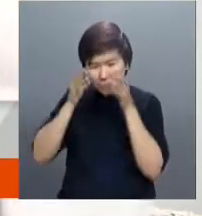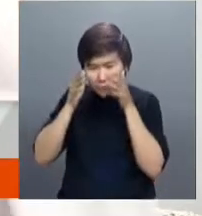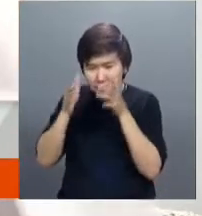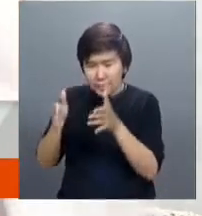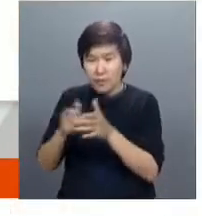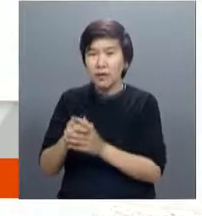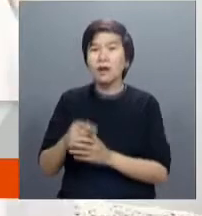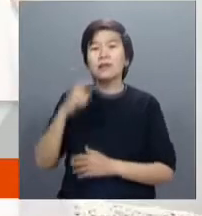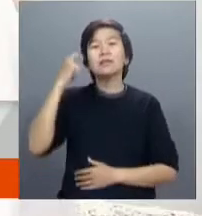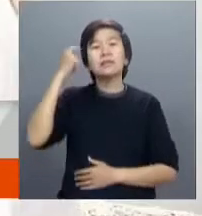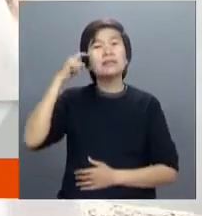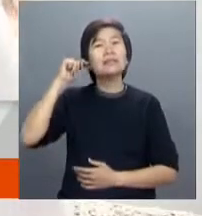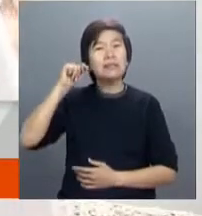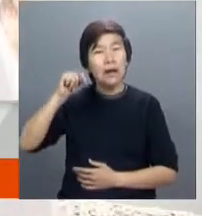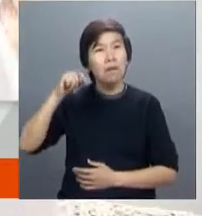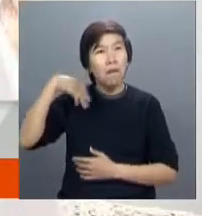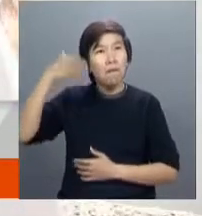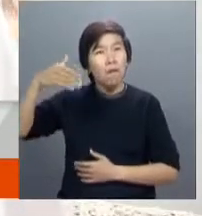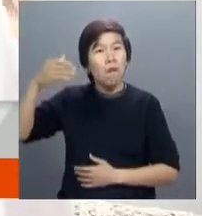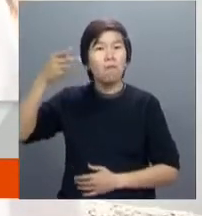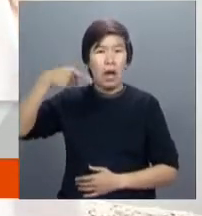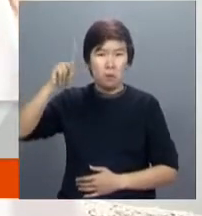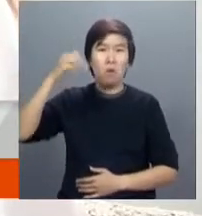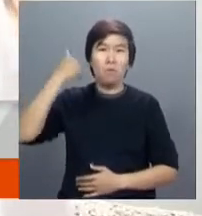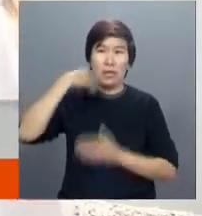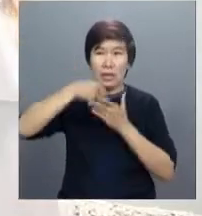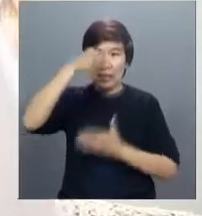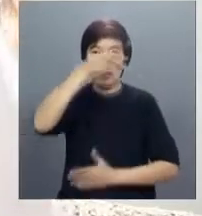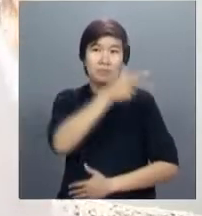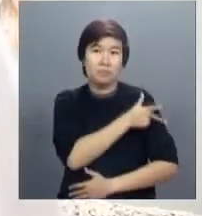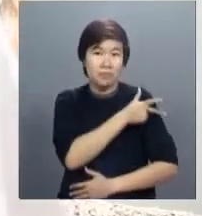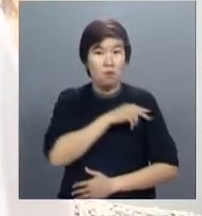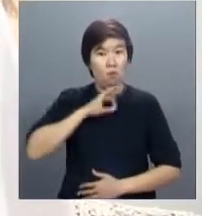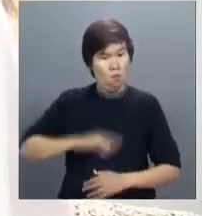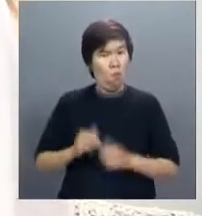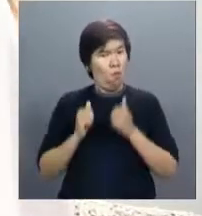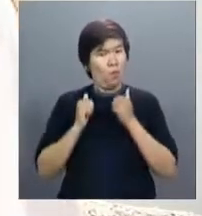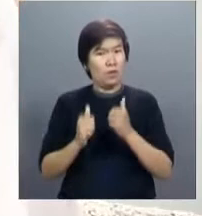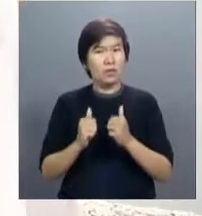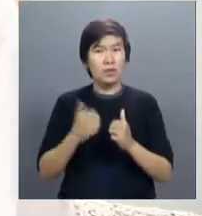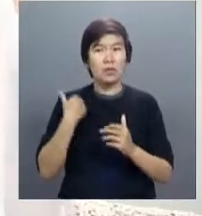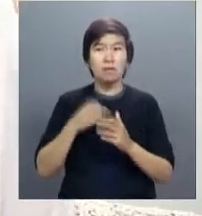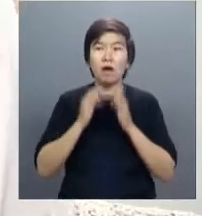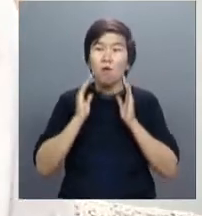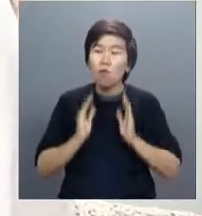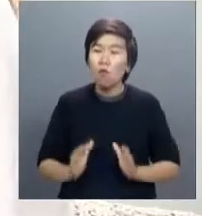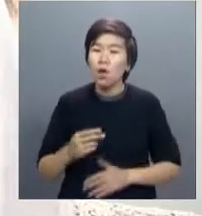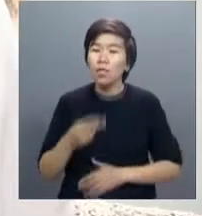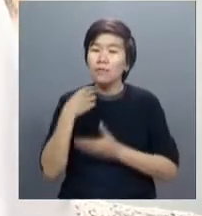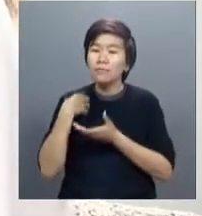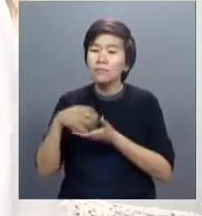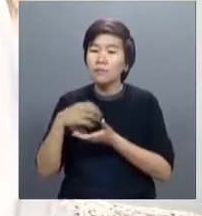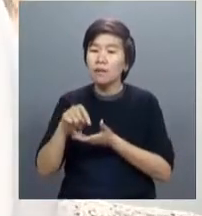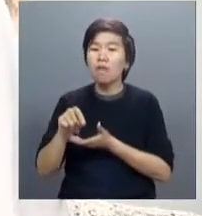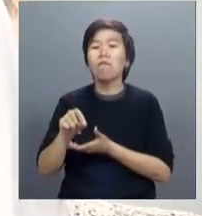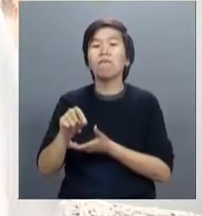พวกนี้มันมีประโยชน์นะคะการเรียนปริญญาเอกเป็นสิ่งที่ดีมากค่ะเพราะมันจุดเริ่มต้นให้จุดประกายให้คนเนี่ยหันมาเห็นคุณค่าของการทำวิจั